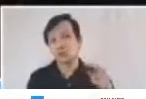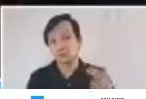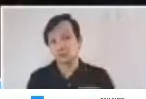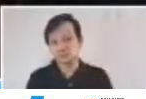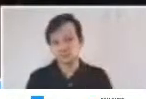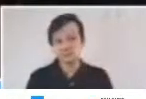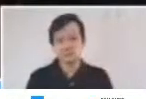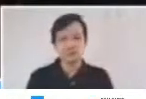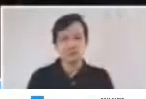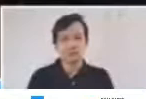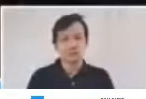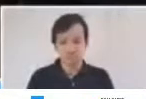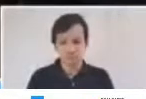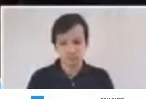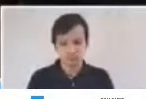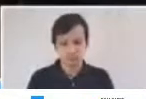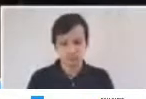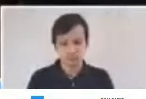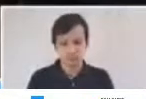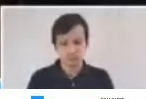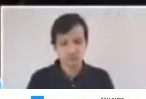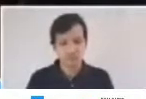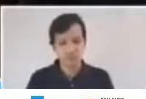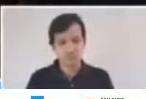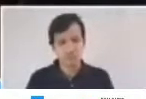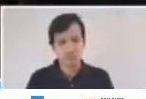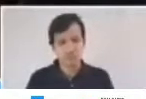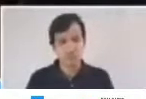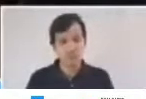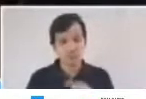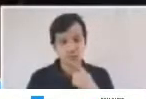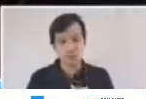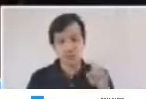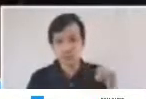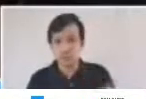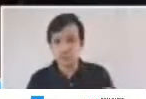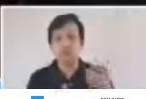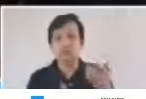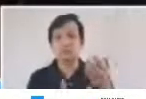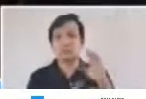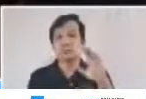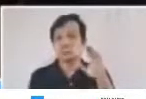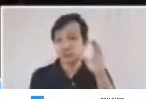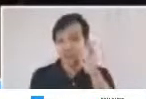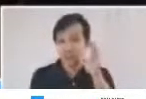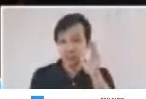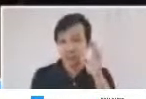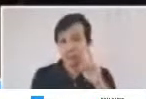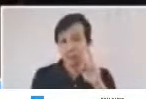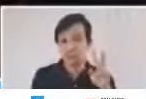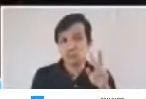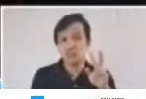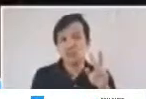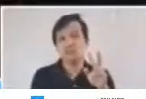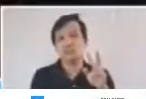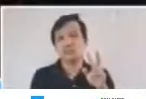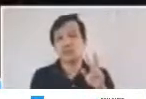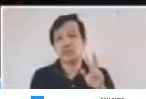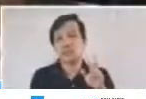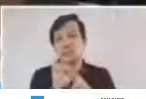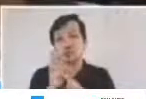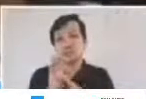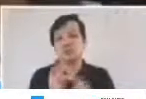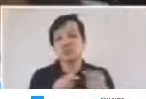natatapos ang COVID-19 pandemic sa bansa. Ito ang naging paalala ni Senator Bongo sa publiko matapos ideklara ni Pangulong